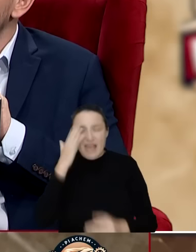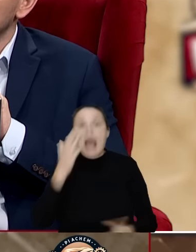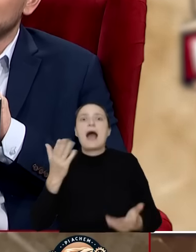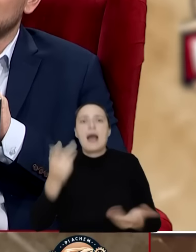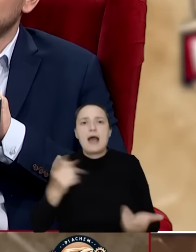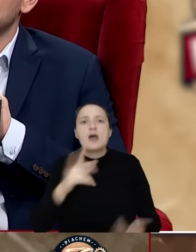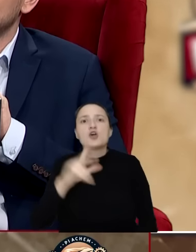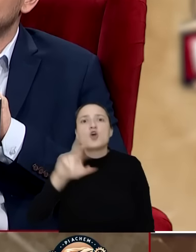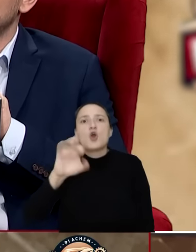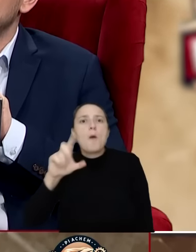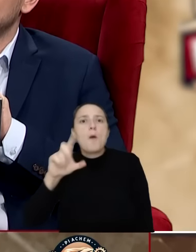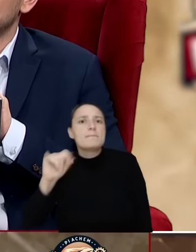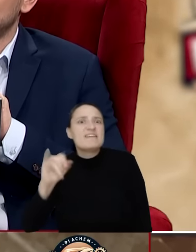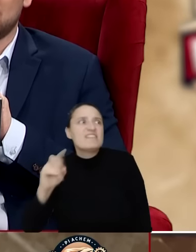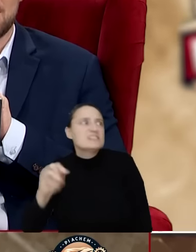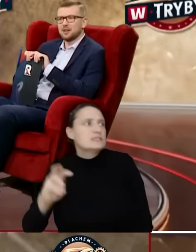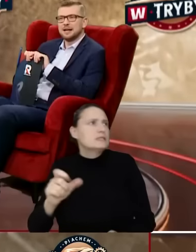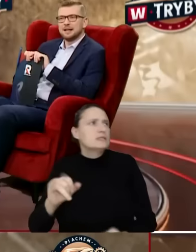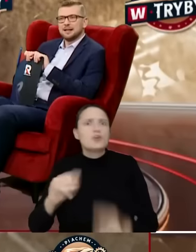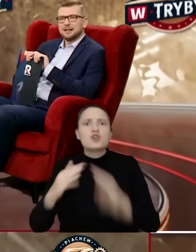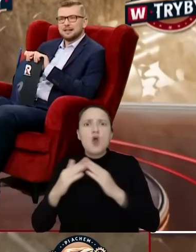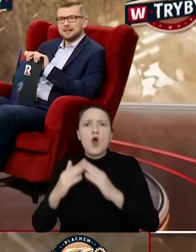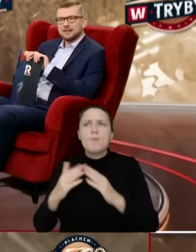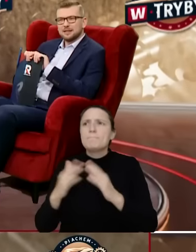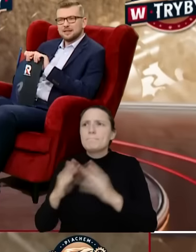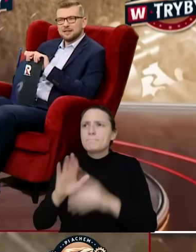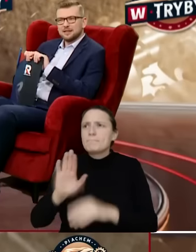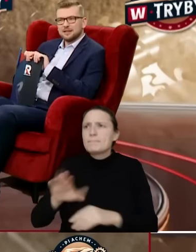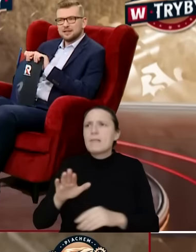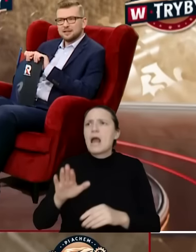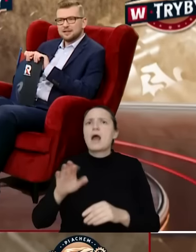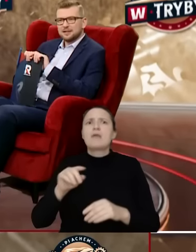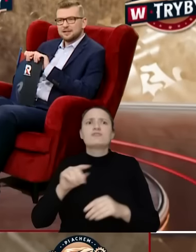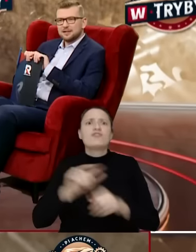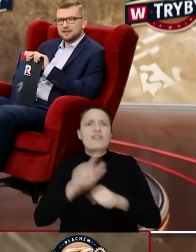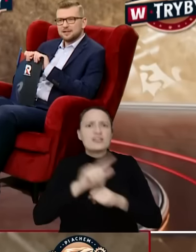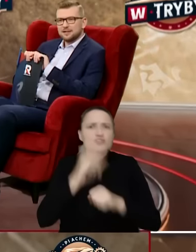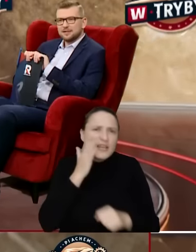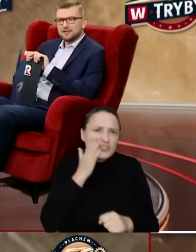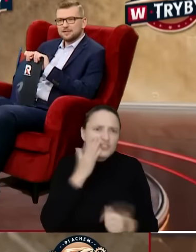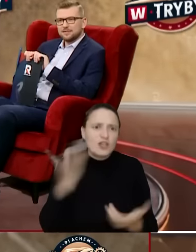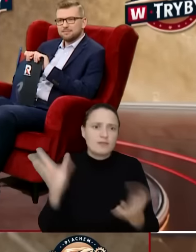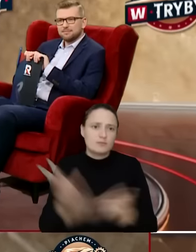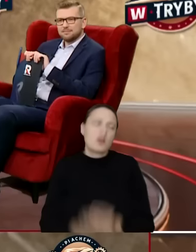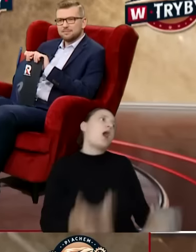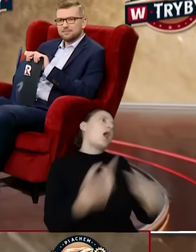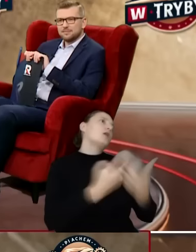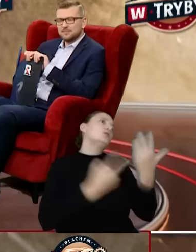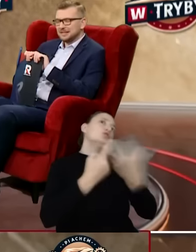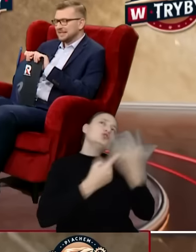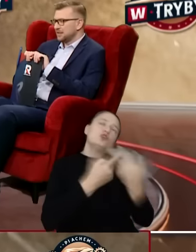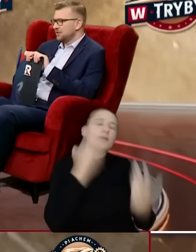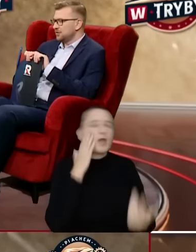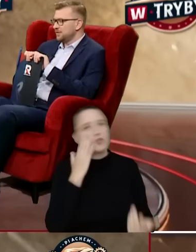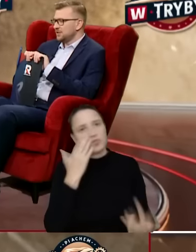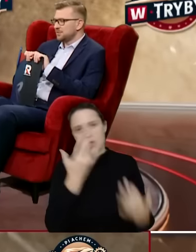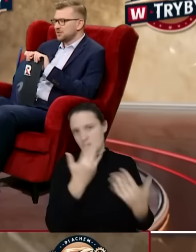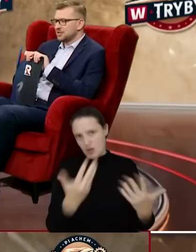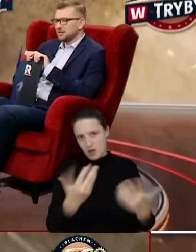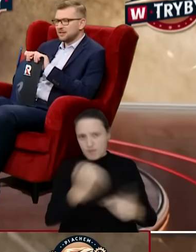i 12 mieszkań. Tak czytamy jego oświadczenie. No proszę, a nie mówiłem, że ty niedobry człowiek jesteś. Liczysz człowiekowi, a on uczciwą pracą się dorobił. No. Nie,